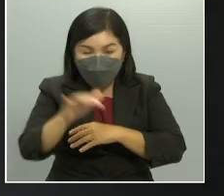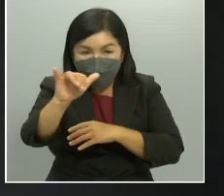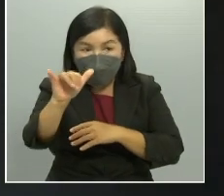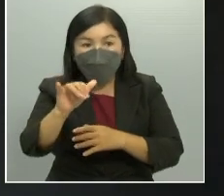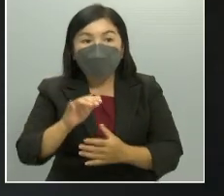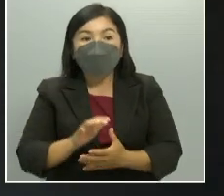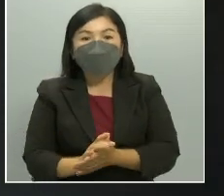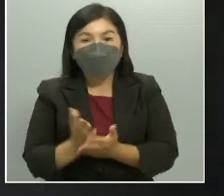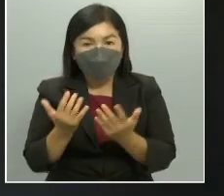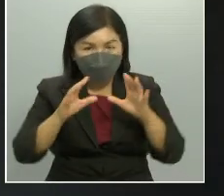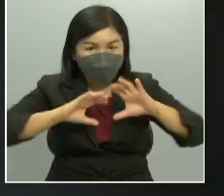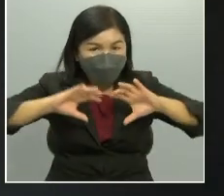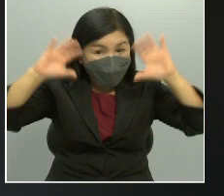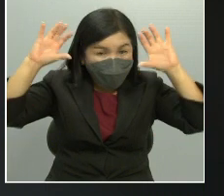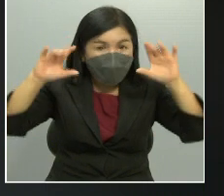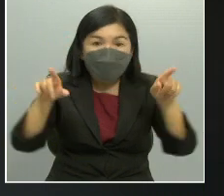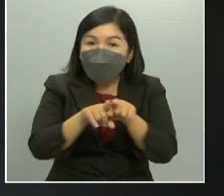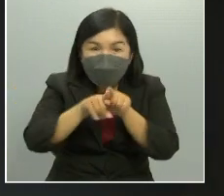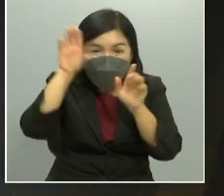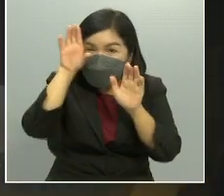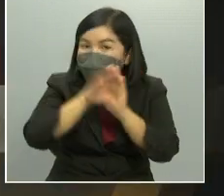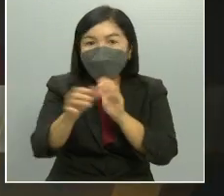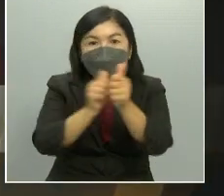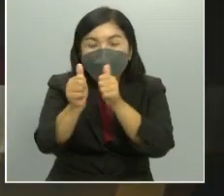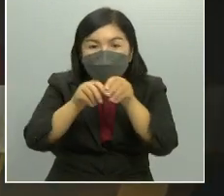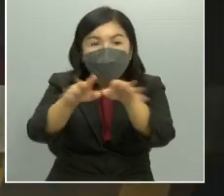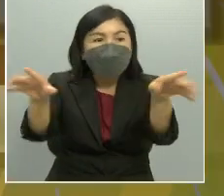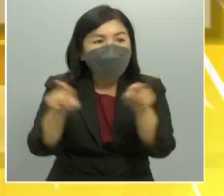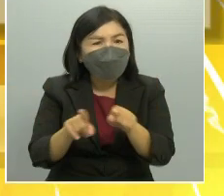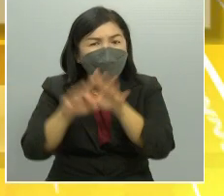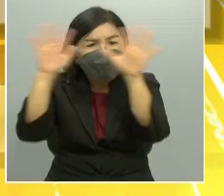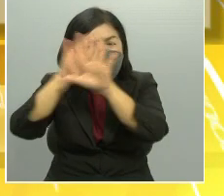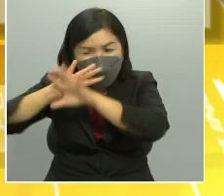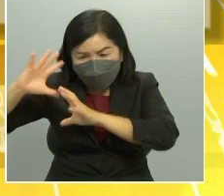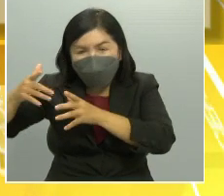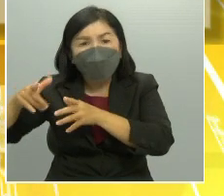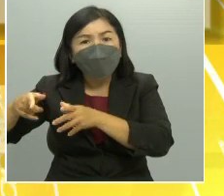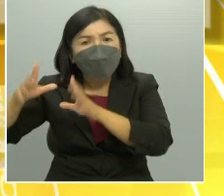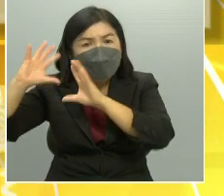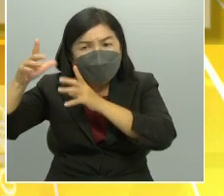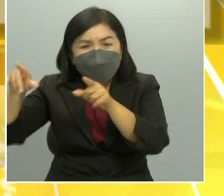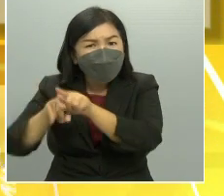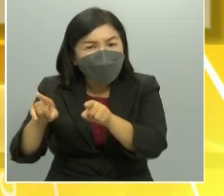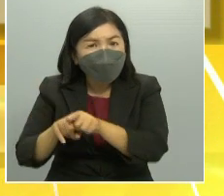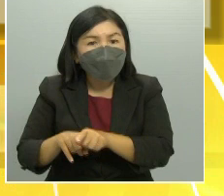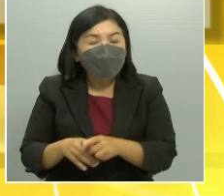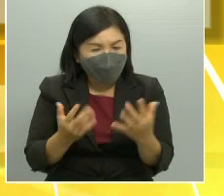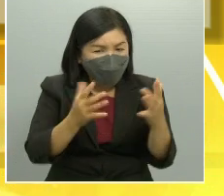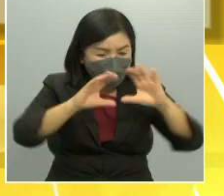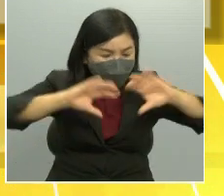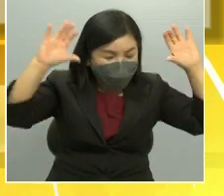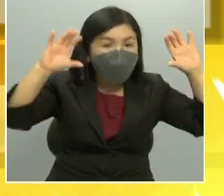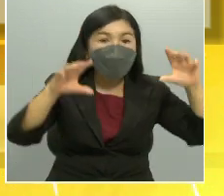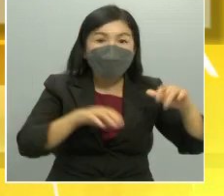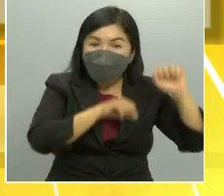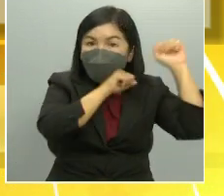เดือนรัฐบาลจะมือทีเซอร์แบบนี้ออกมานะไม่เขาอันนี้เหมือนซีรีส์มันก็จะมาก็เป็นทีมประมาณใช่ไหมใช่ค่ะอันนี้ก็ประกาศ